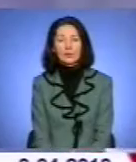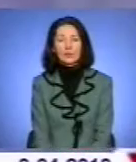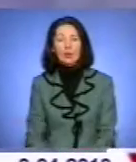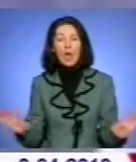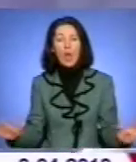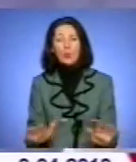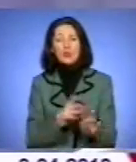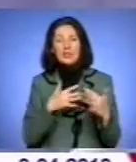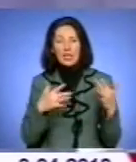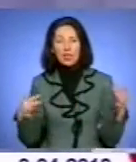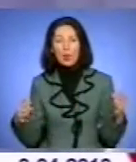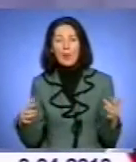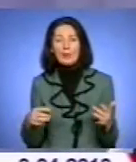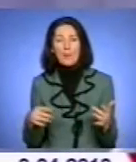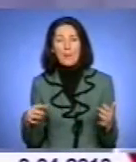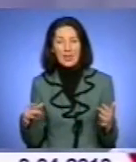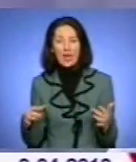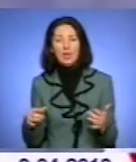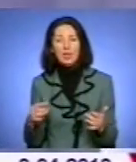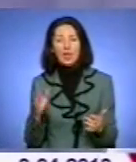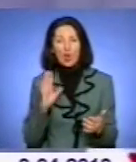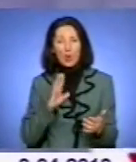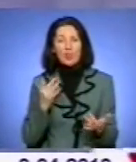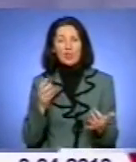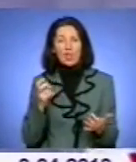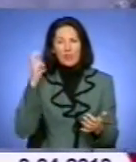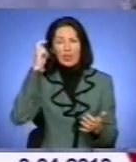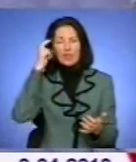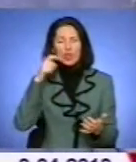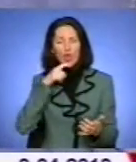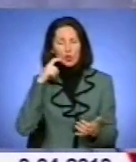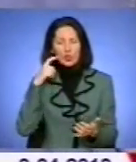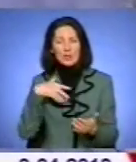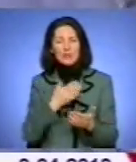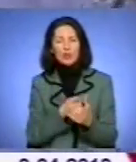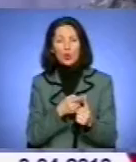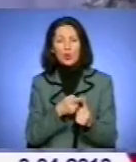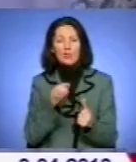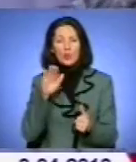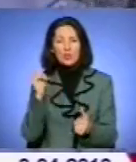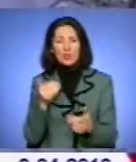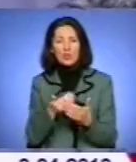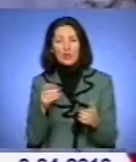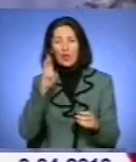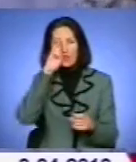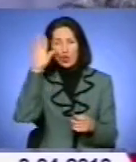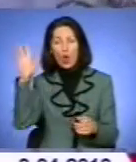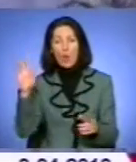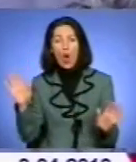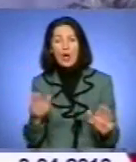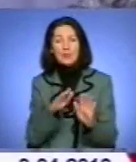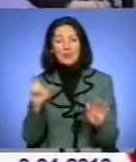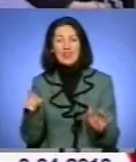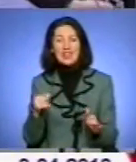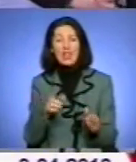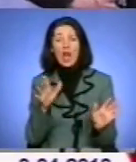Музичний інструмент баян дійшов до нас ще із часів Київської Русі. Свою назву запозичив від відомого співця тих часів –